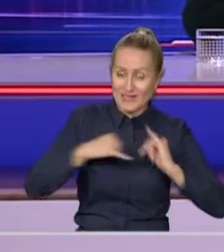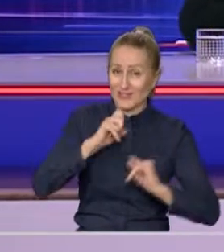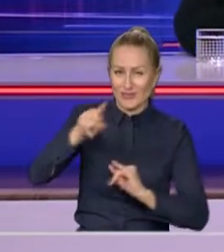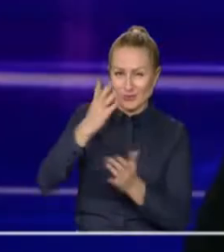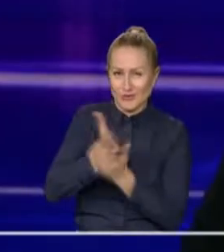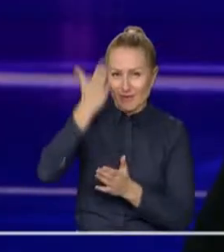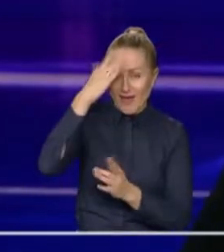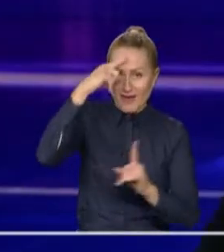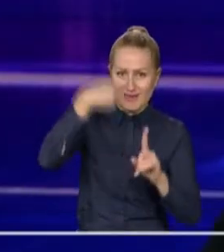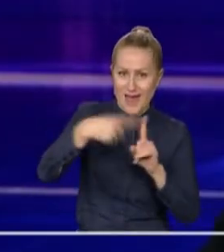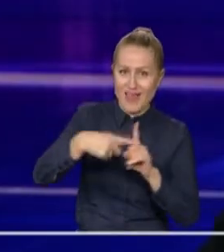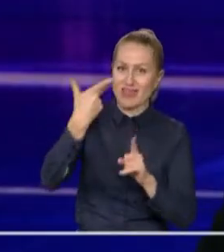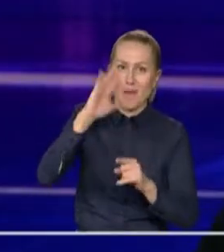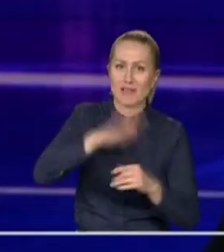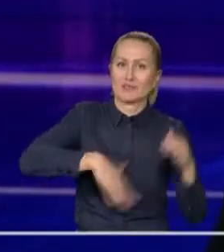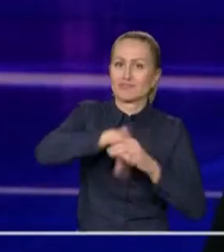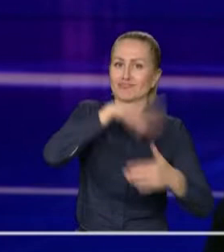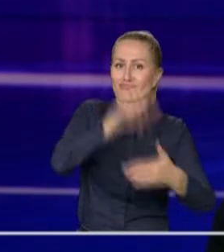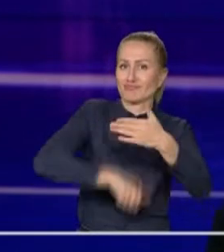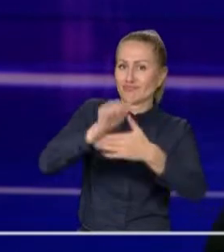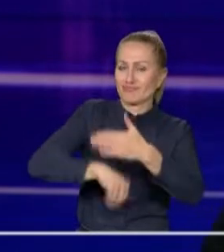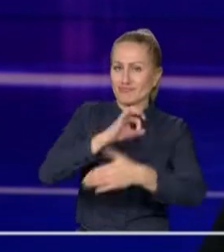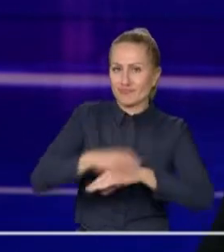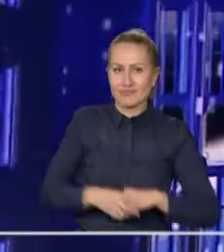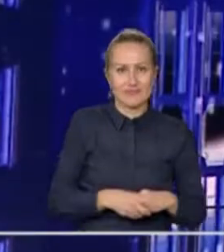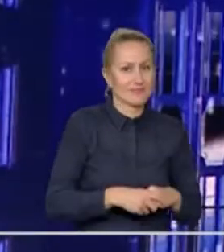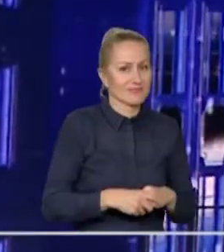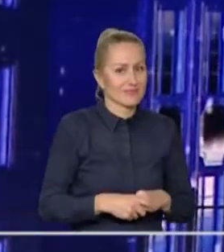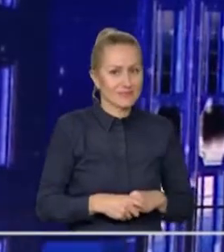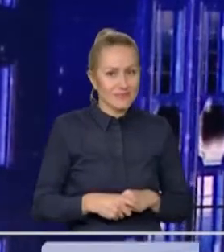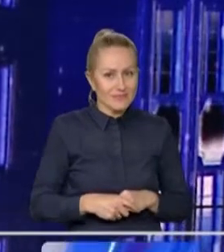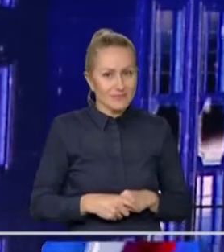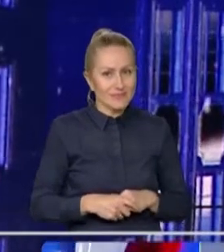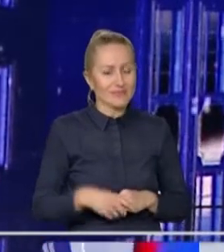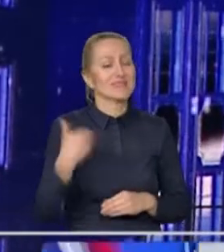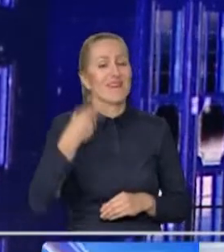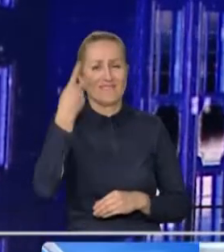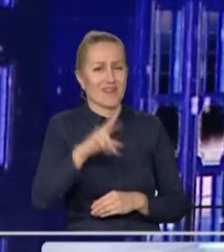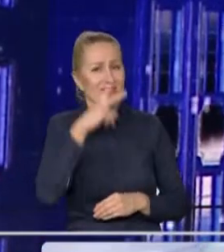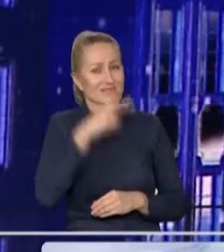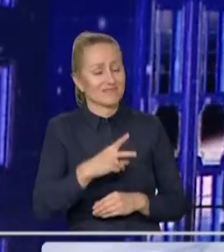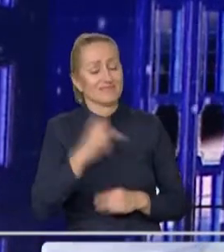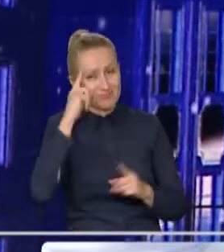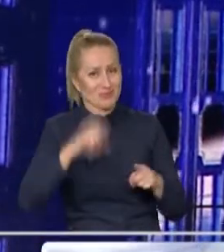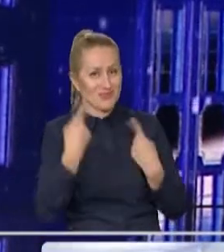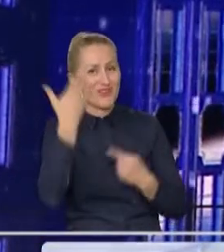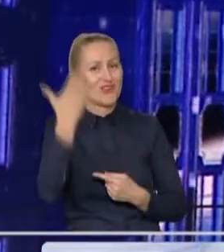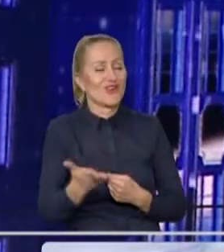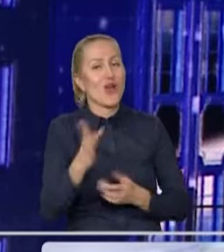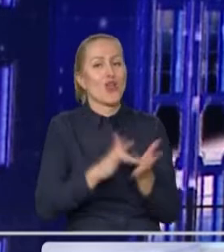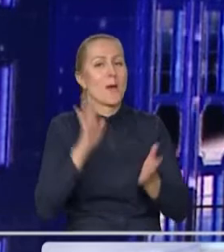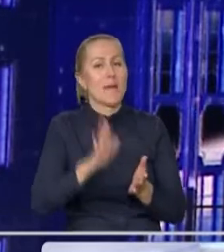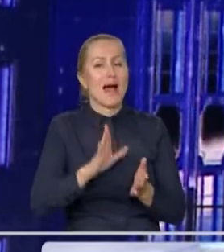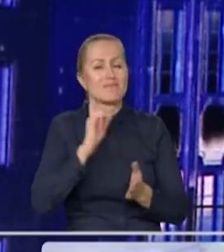że katolicy nie będą opiłowywani ze swoich przywilejów? Ja się po raz kolejny przekonałam, jakim pan Donald Tusk jest cynicznym